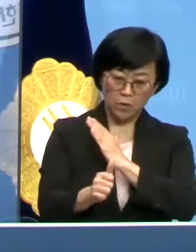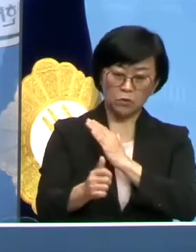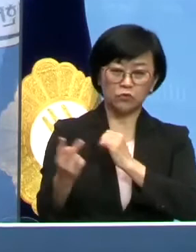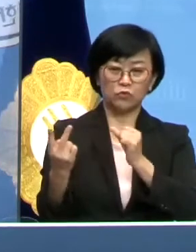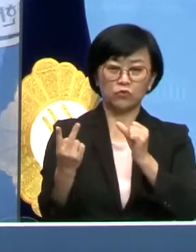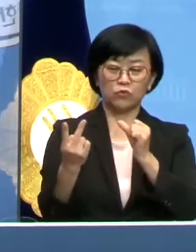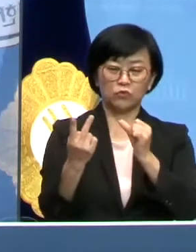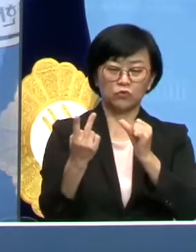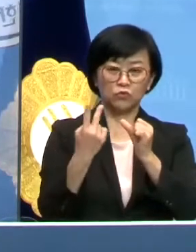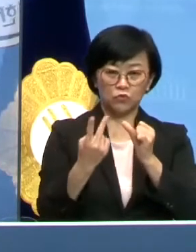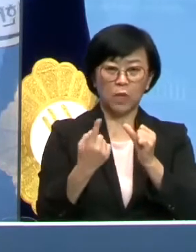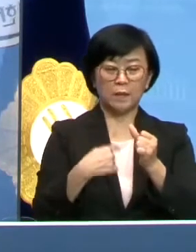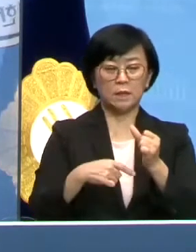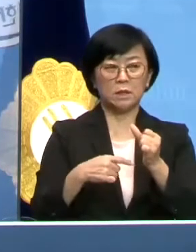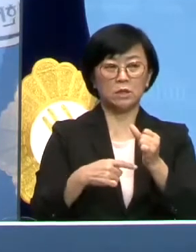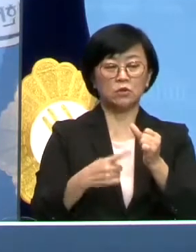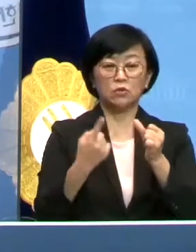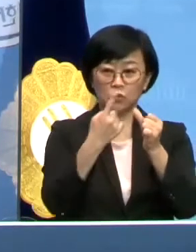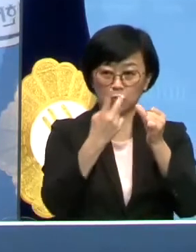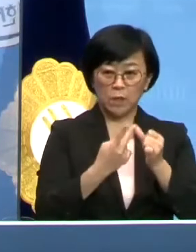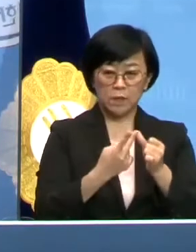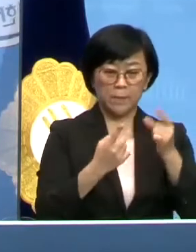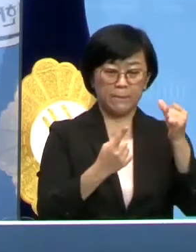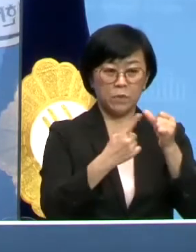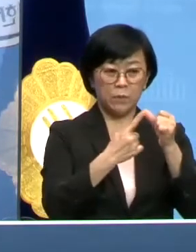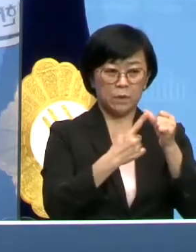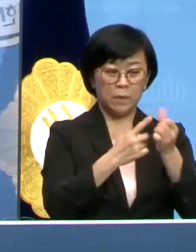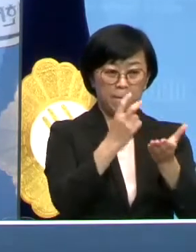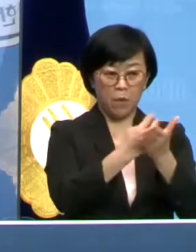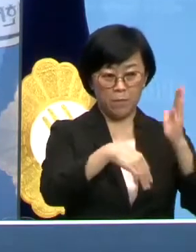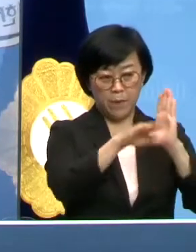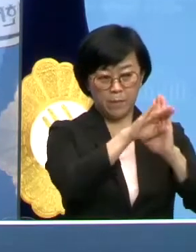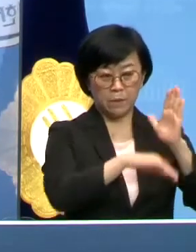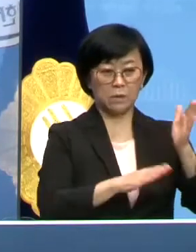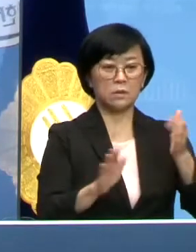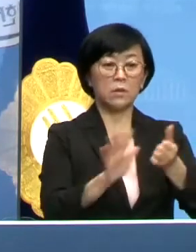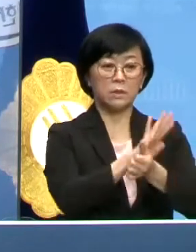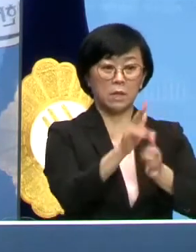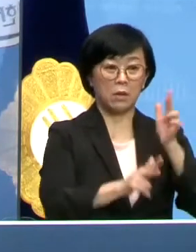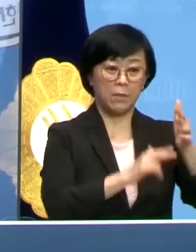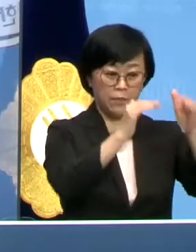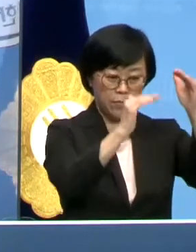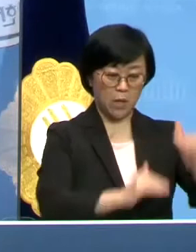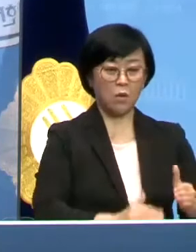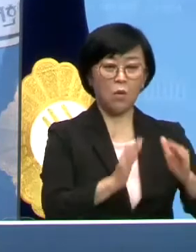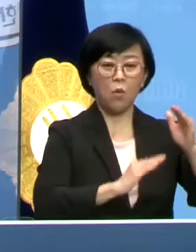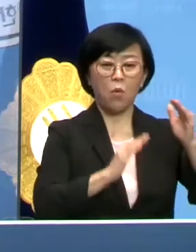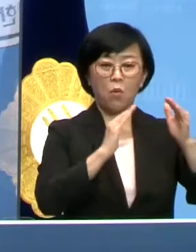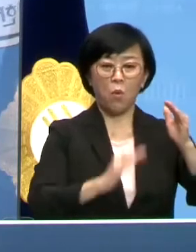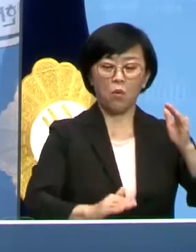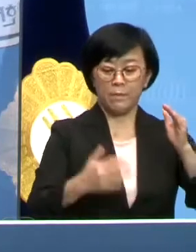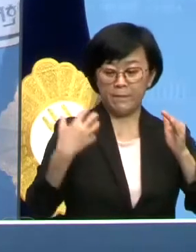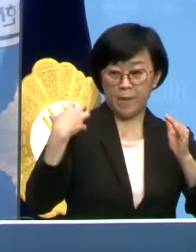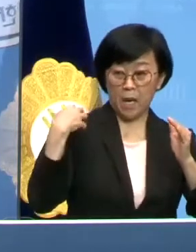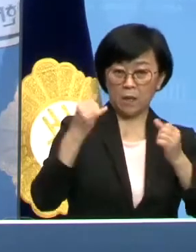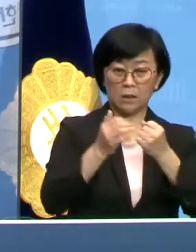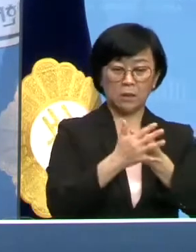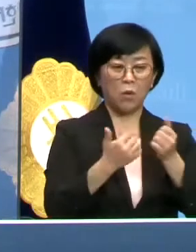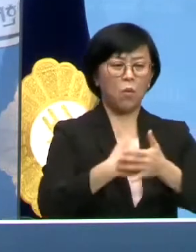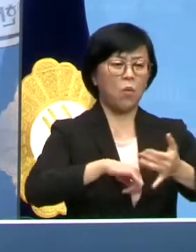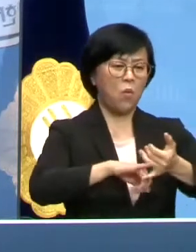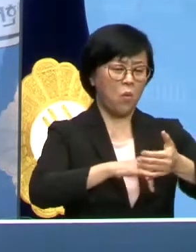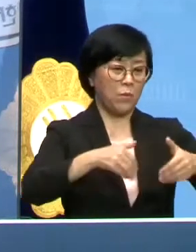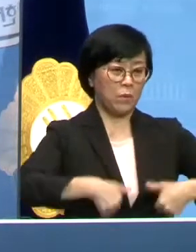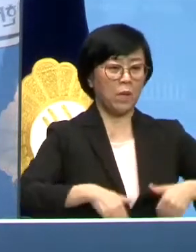문제를 제기하고자 합니다 첫째 또 반이 담고 있는 서비스 사람에는 원공 부분일 담당하고 있는 필수